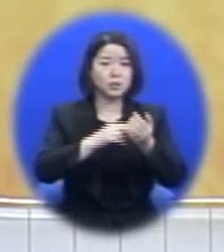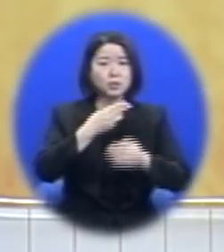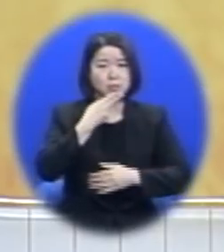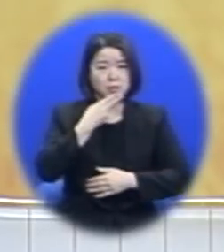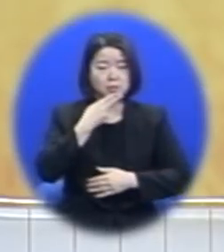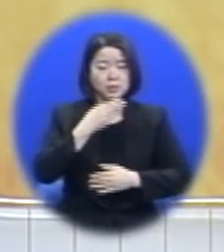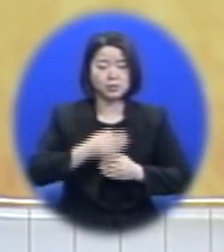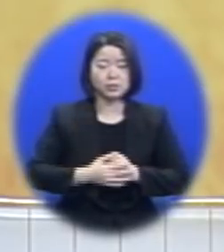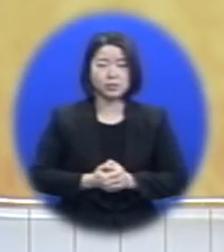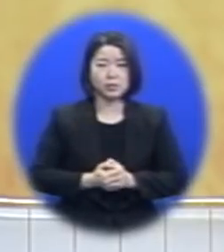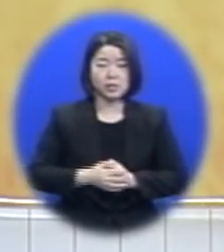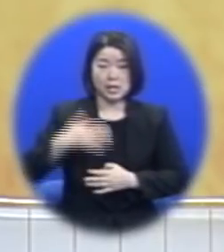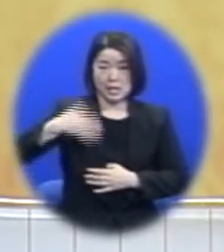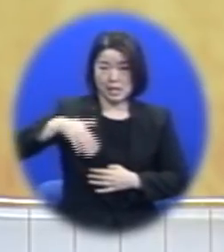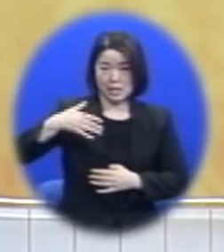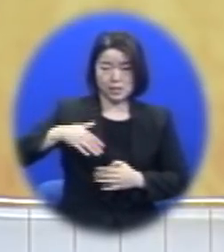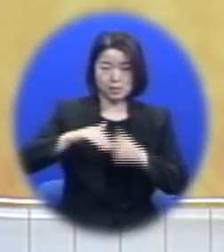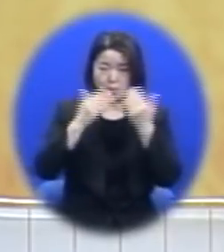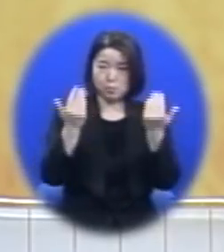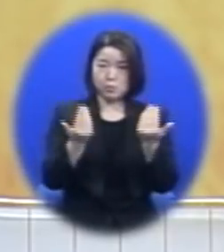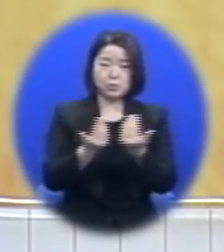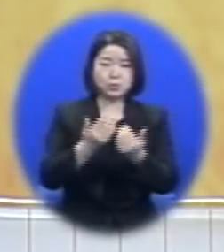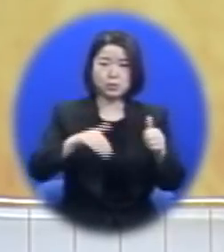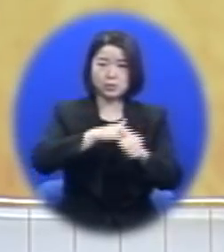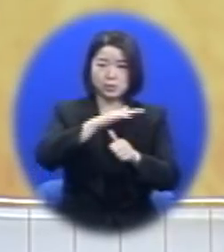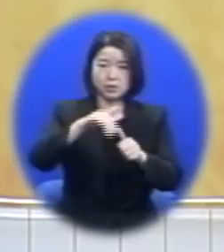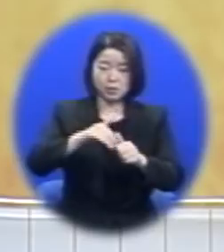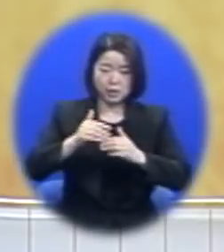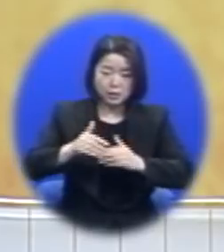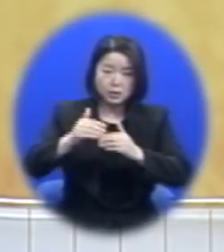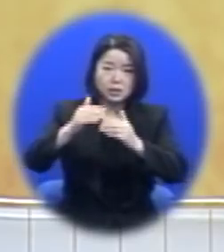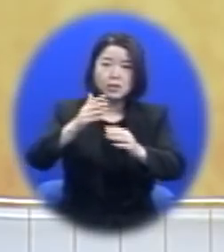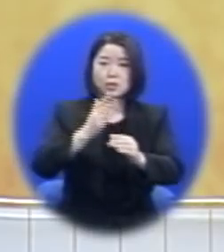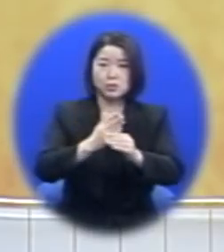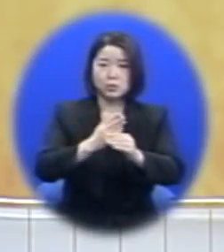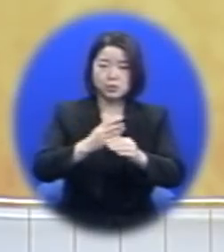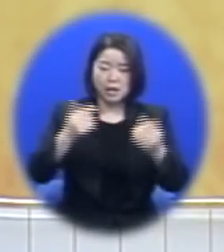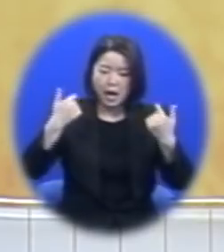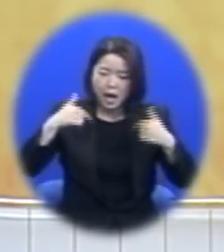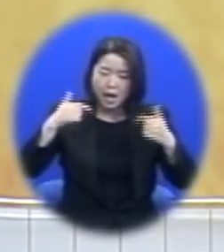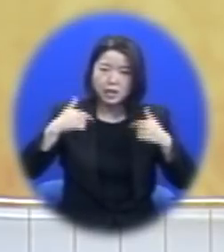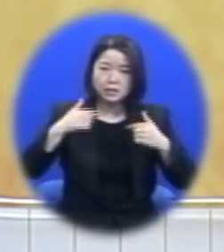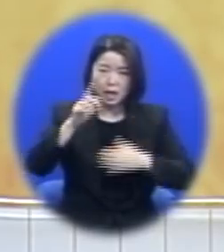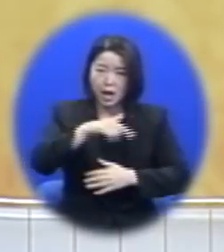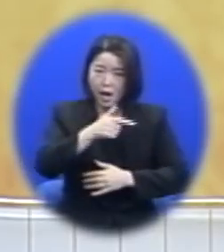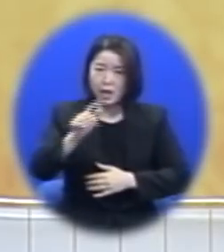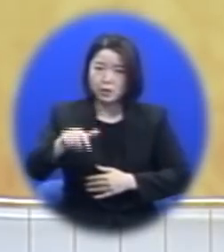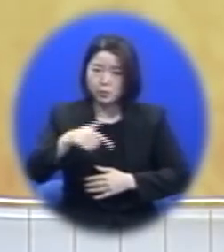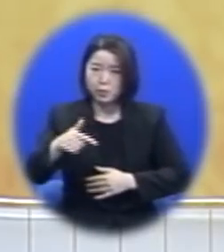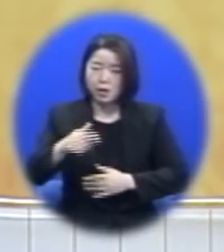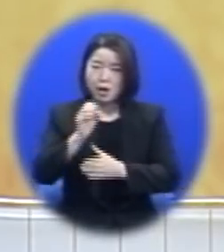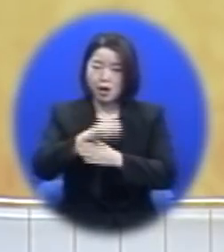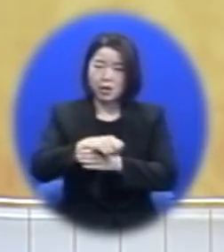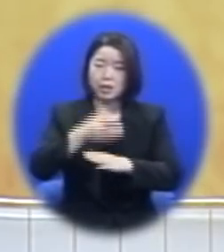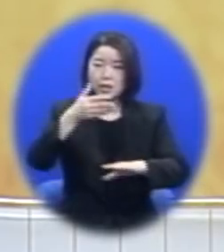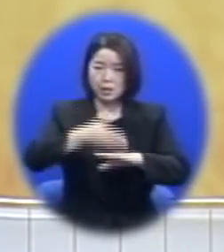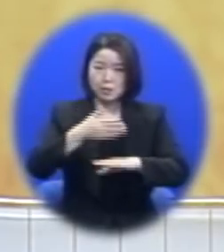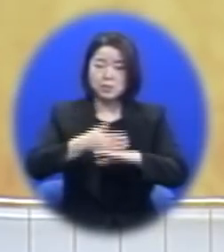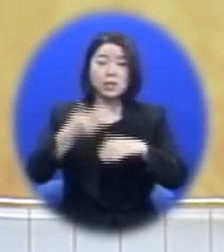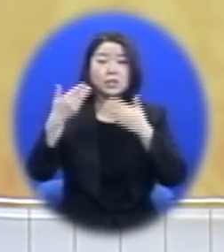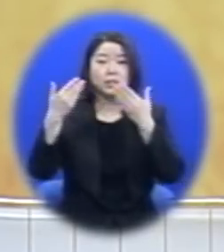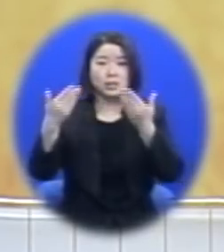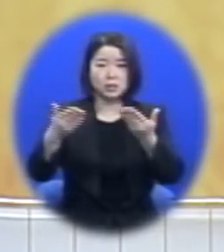없습니다. 아직 모든 상황이 진행 중이고 날마다 허락하신 하루를 감사의 고백을 올려드리며 지내는